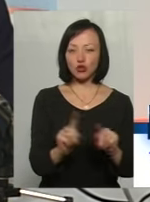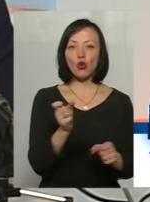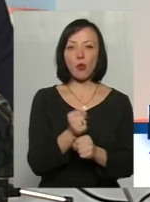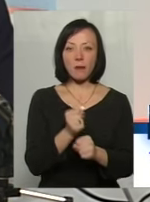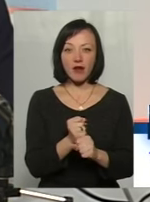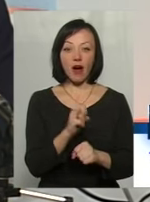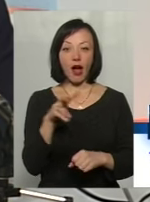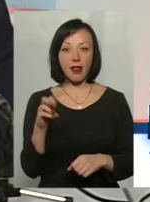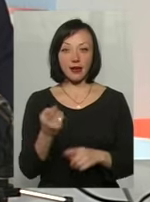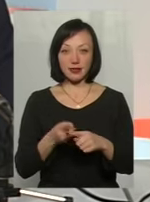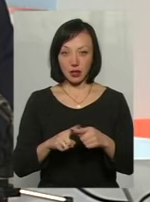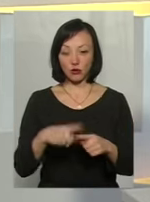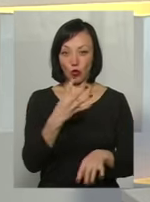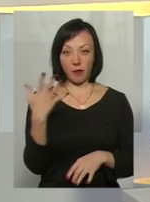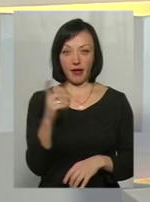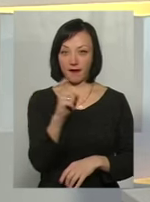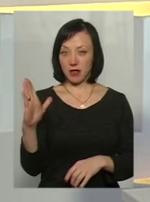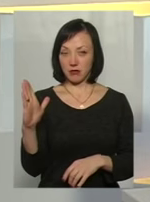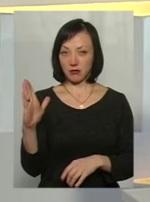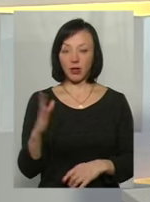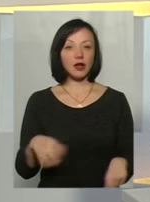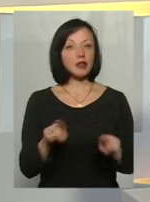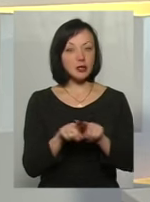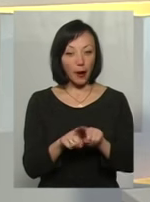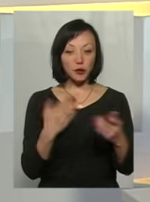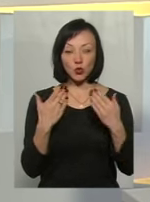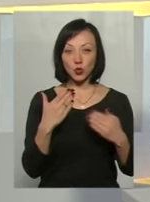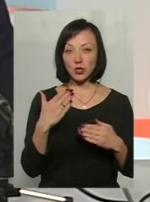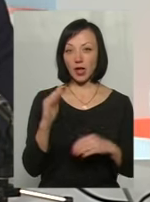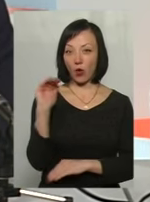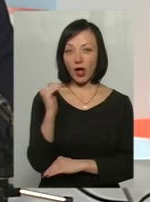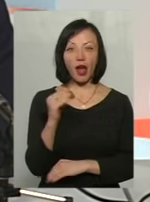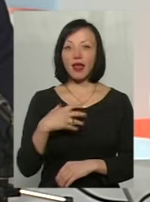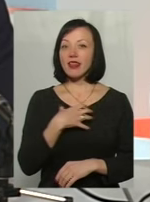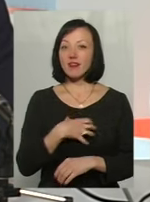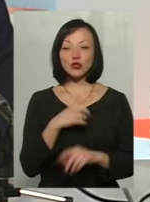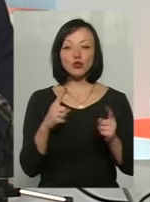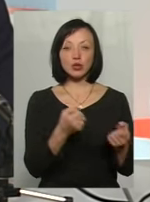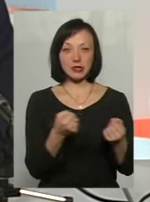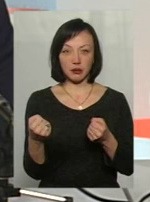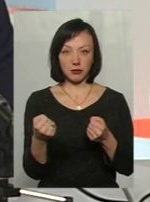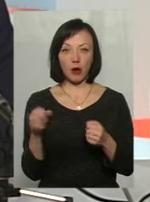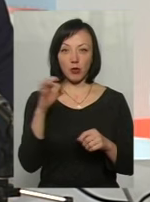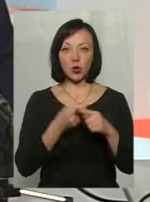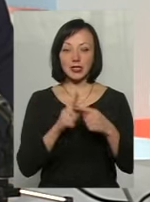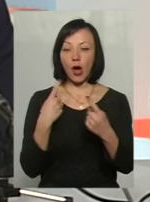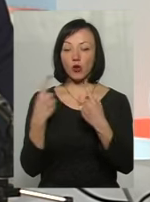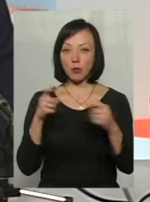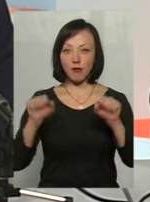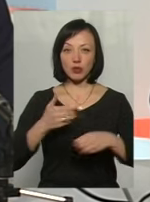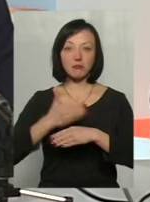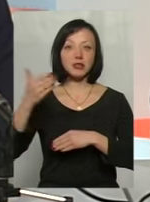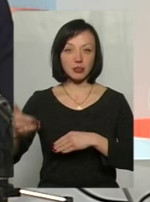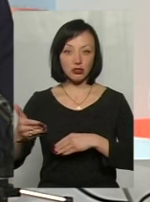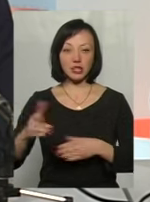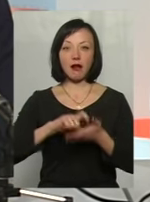але це є урок, 45 хвилин. Те ж саме стосується учня. Неважливо, чому він затримався. Про це розмова може бути з